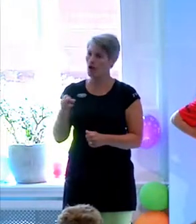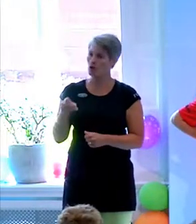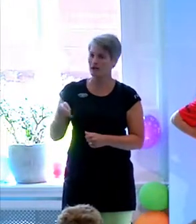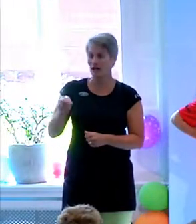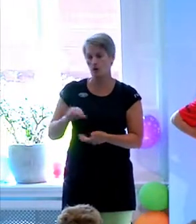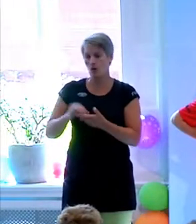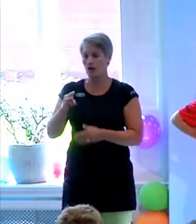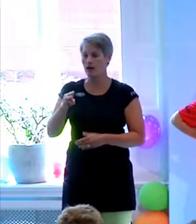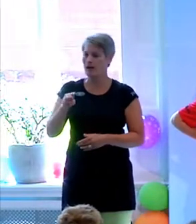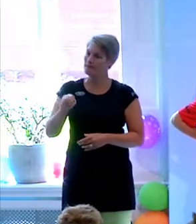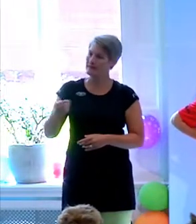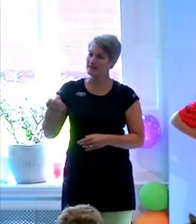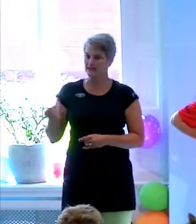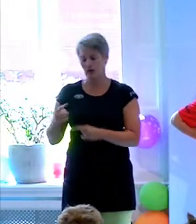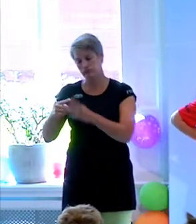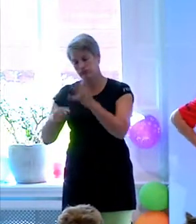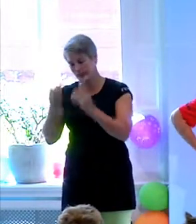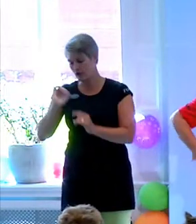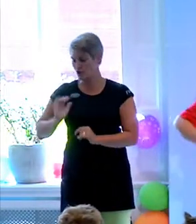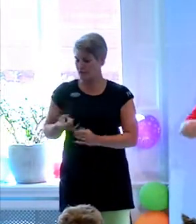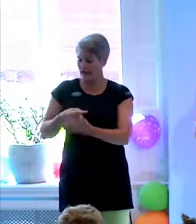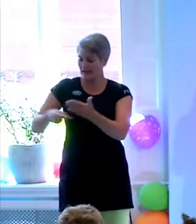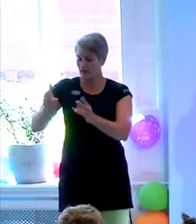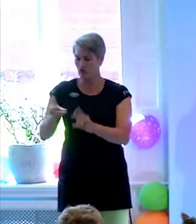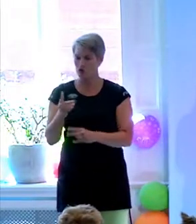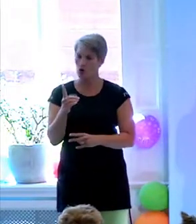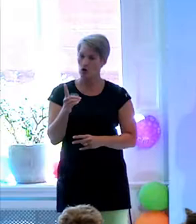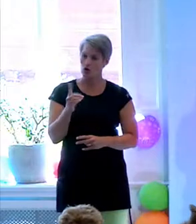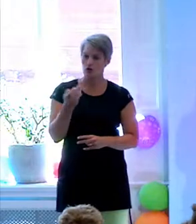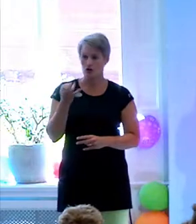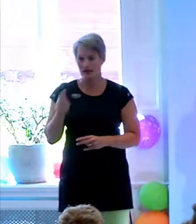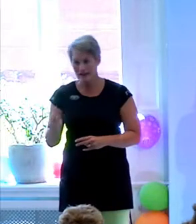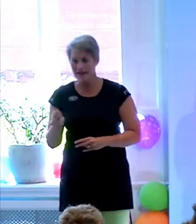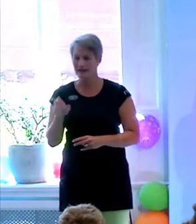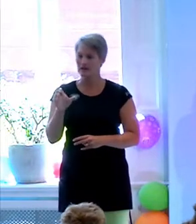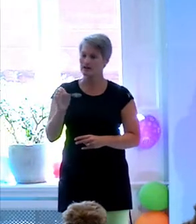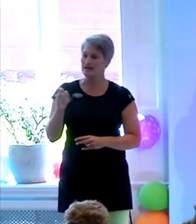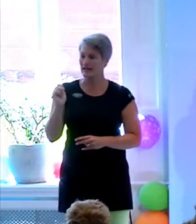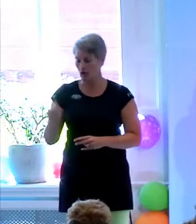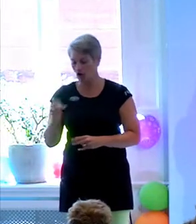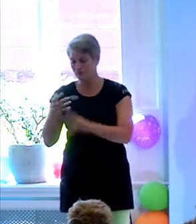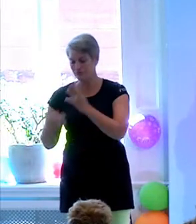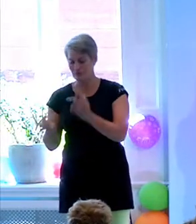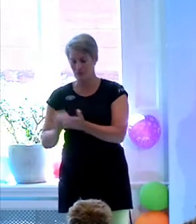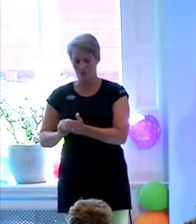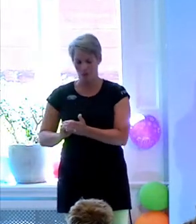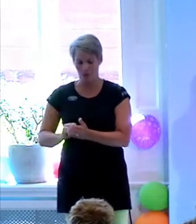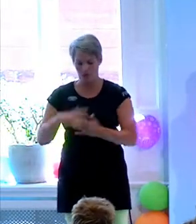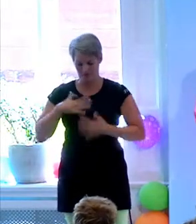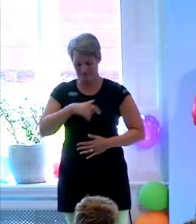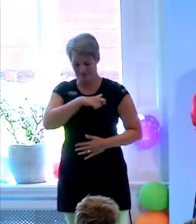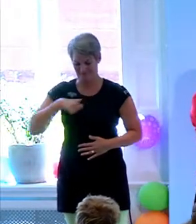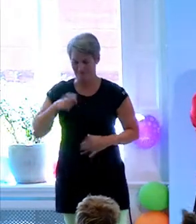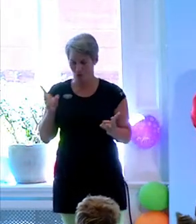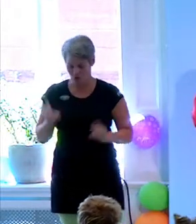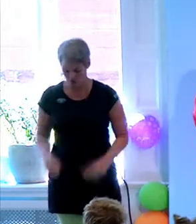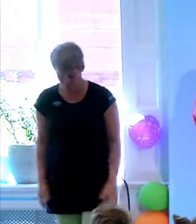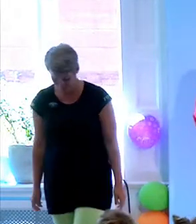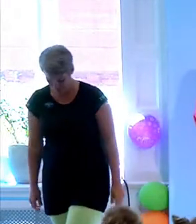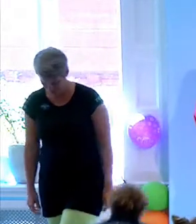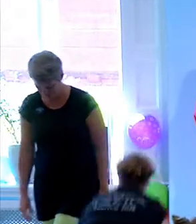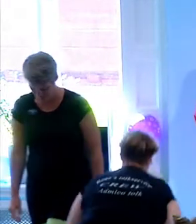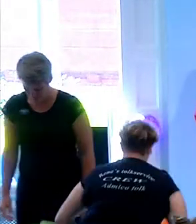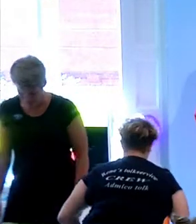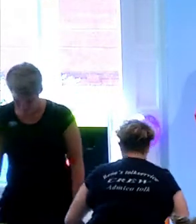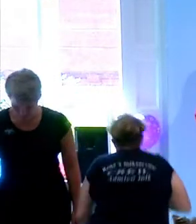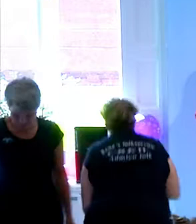man kan ha Marta och Lika Martens och Lotta Schelin och Seger? Exakt, men det är nog många som gör samma reflektion nu, tror jag. Men vi har